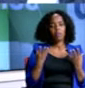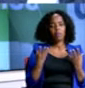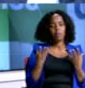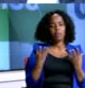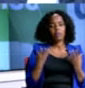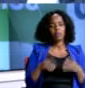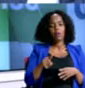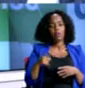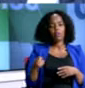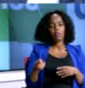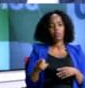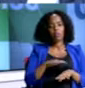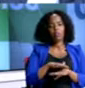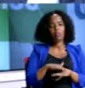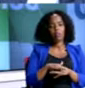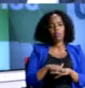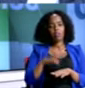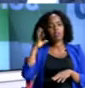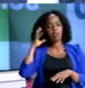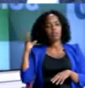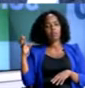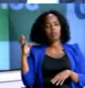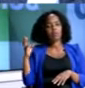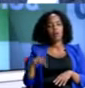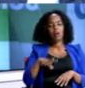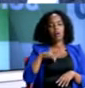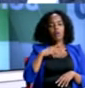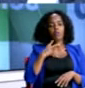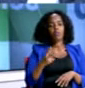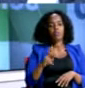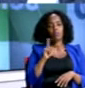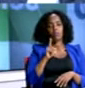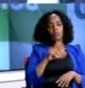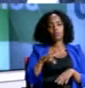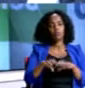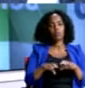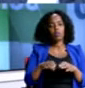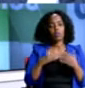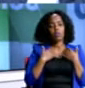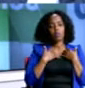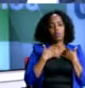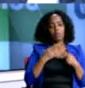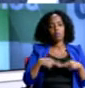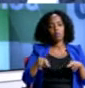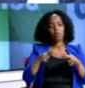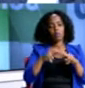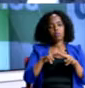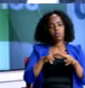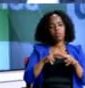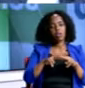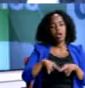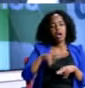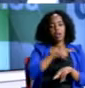hawas rahin agama soda kana wal qabatetin hawas ni malu bachu qaba inuma akka presidenti hakimota